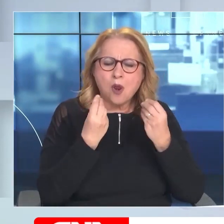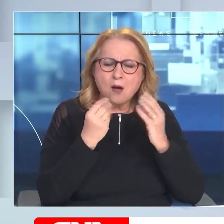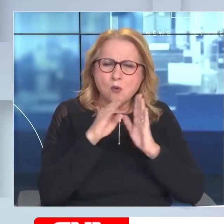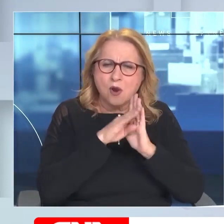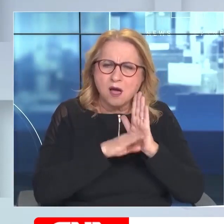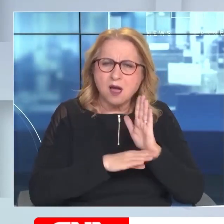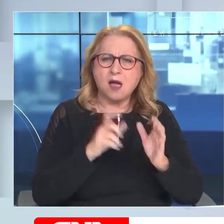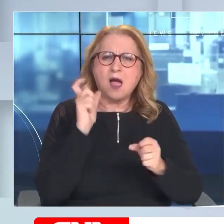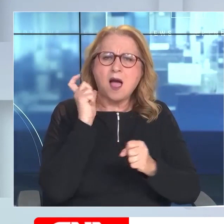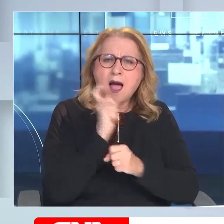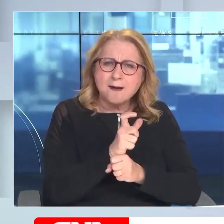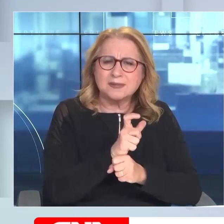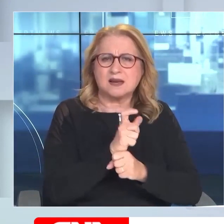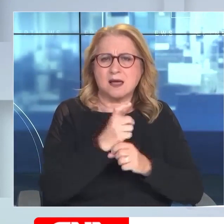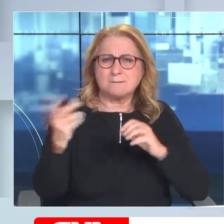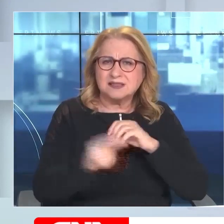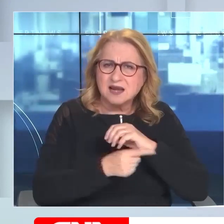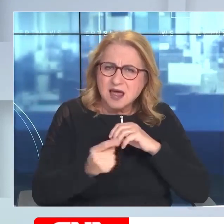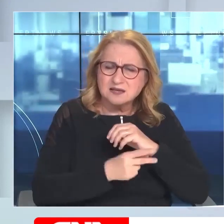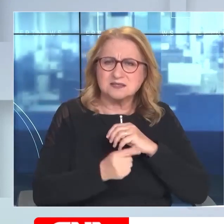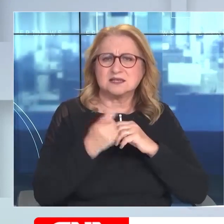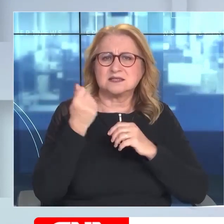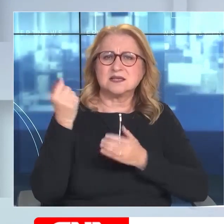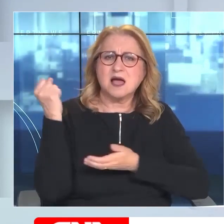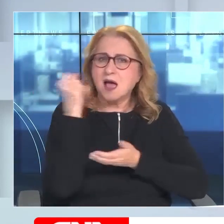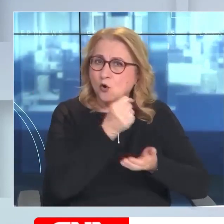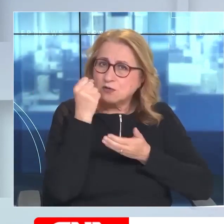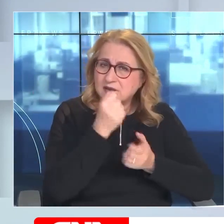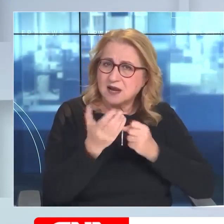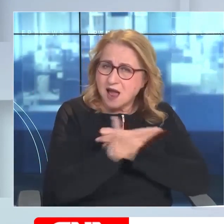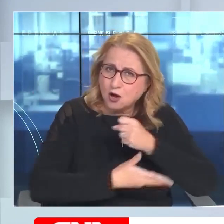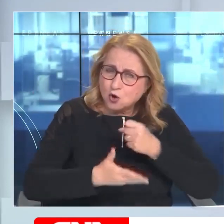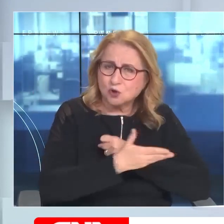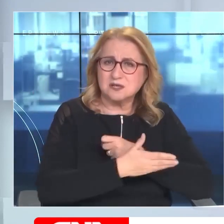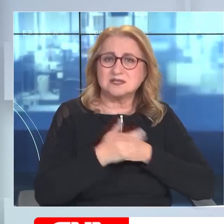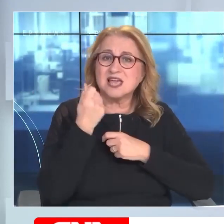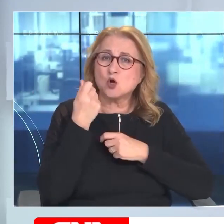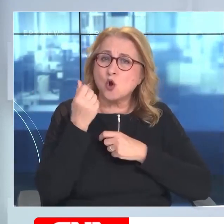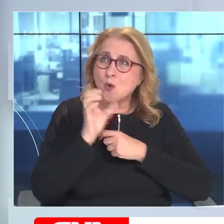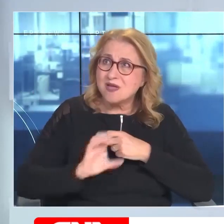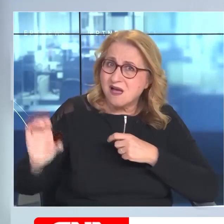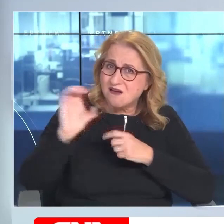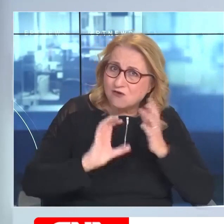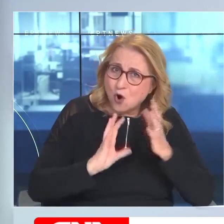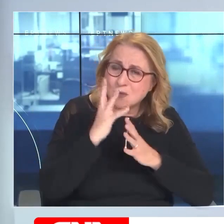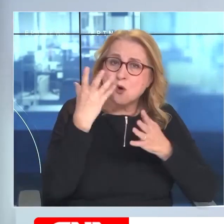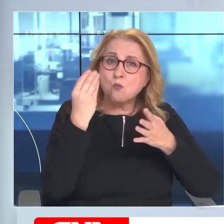της ευρωπαϊκής οικονομίας, περισσότερα κονδύλια για τους αγρότες μας. Χρειάζονται